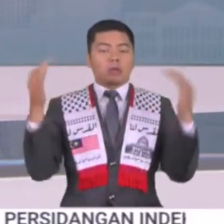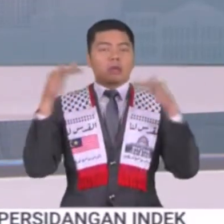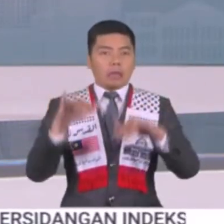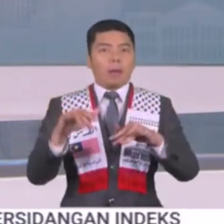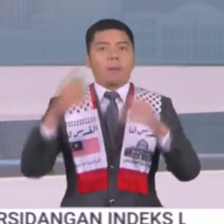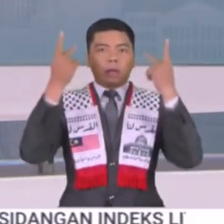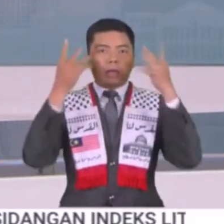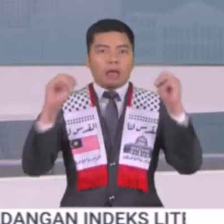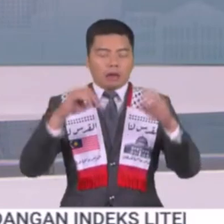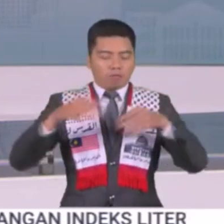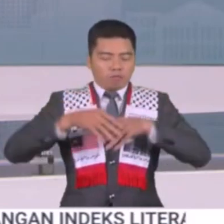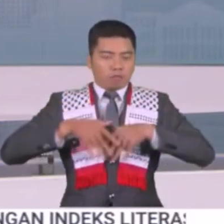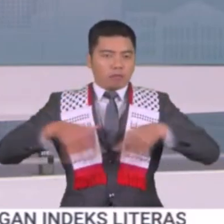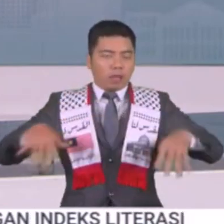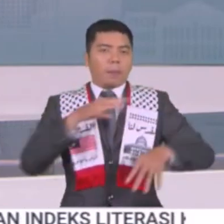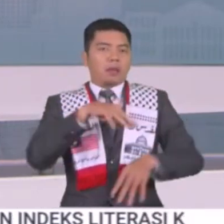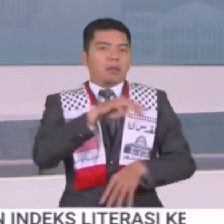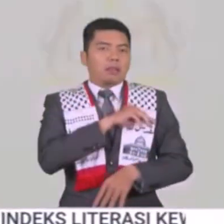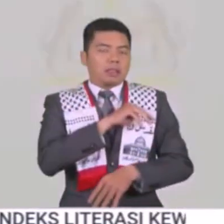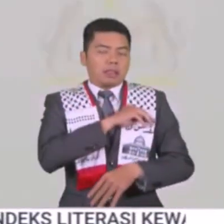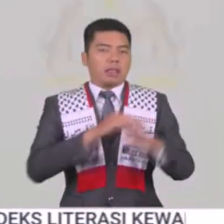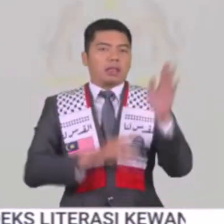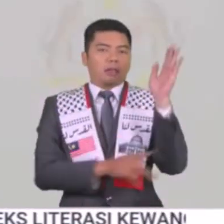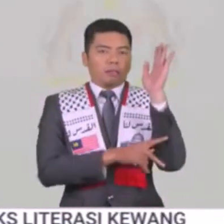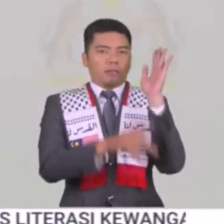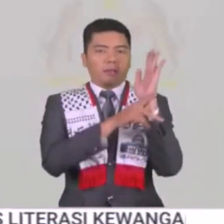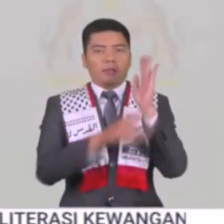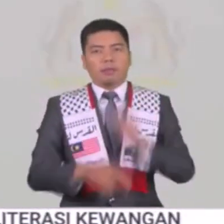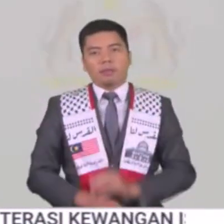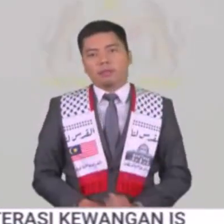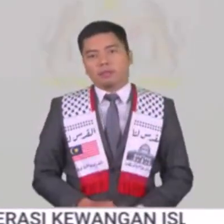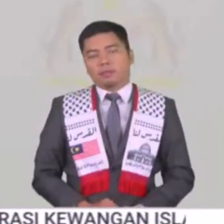Menteri dan Barisan Menteri Kabinet.